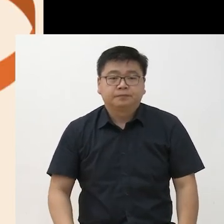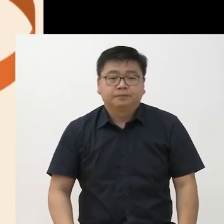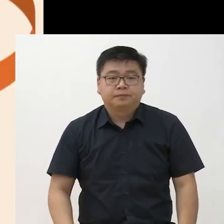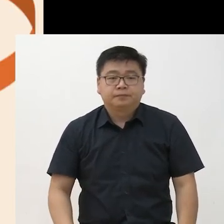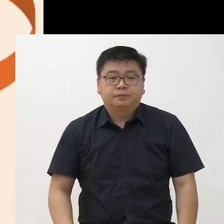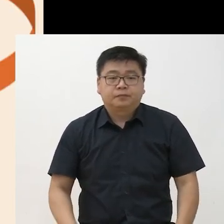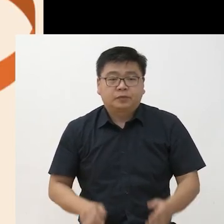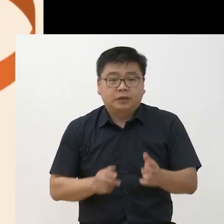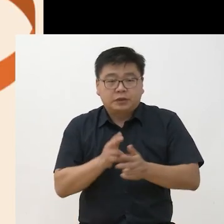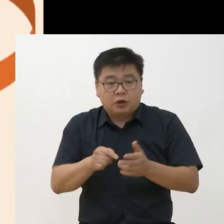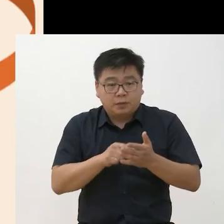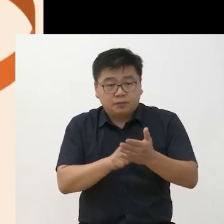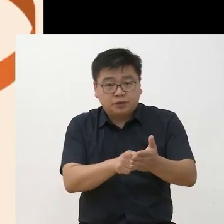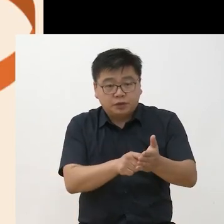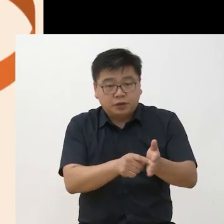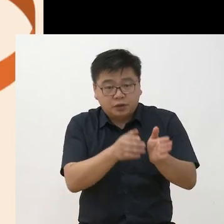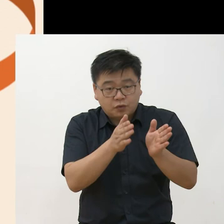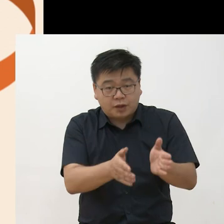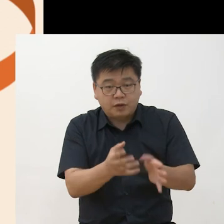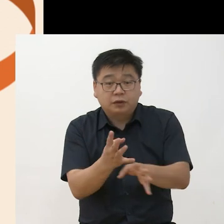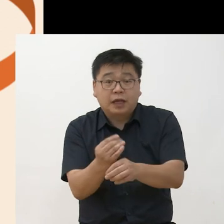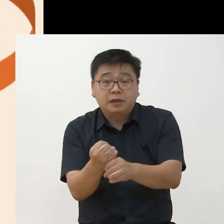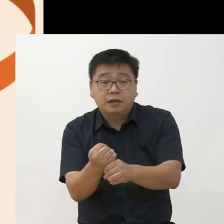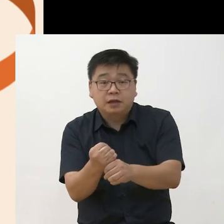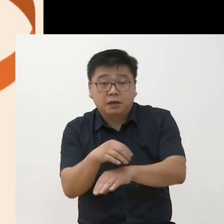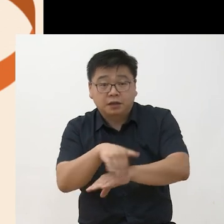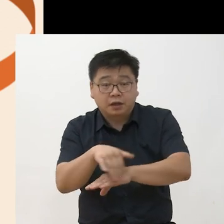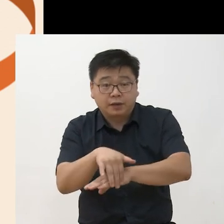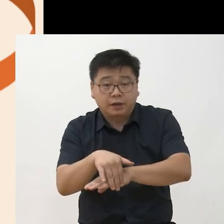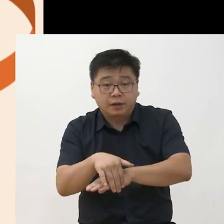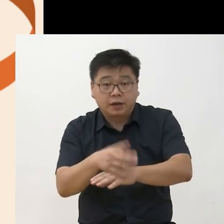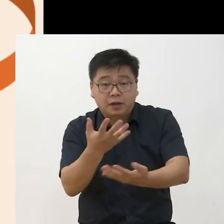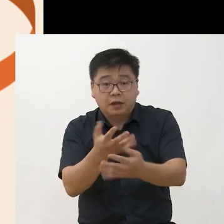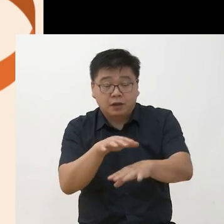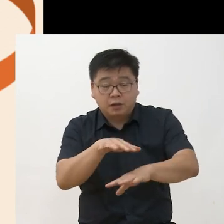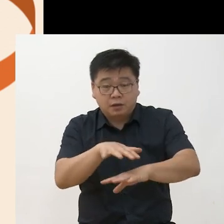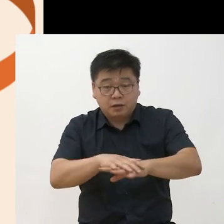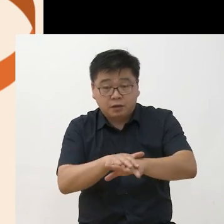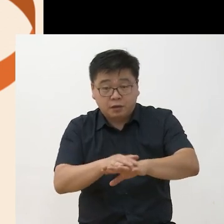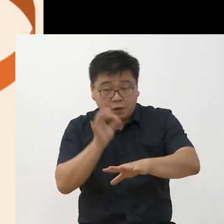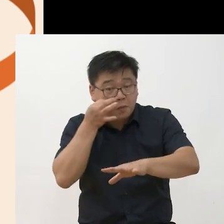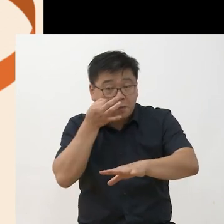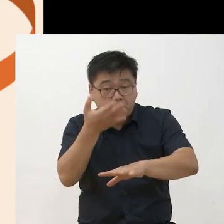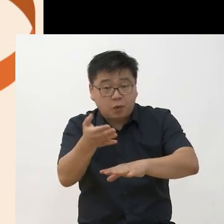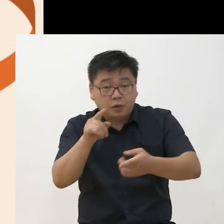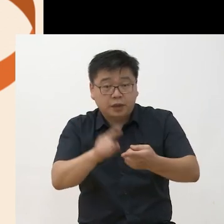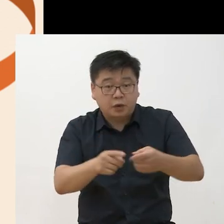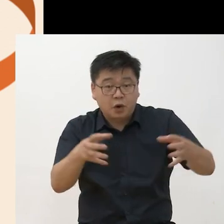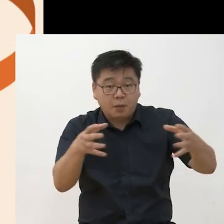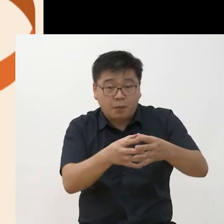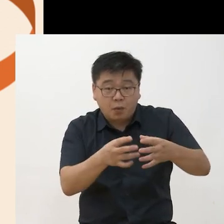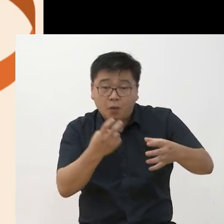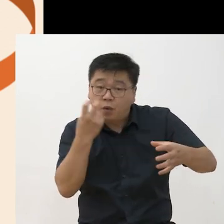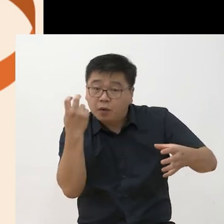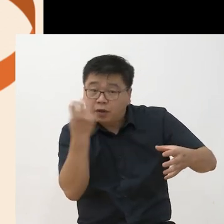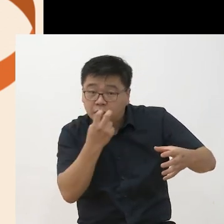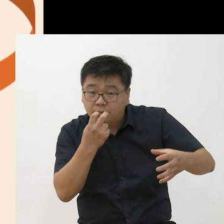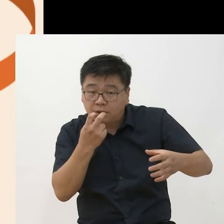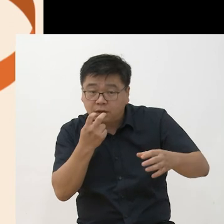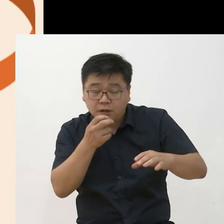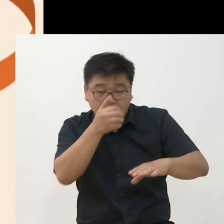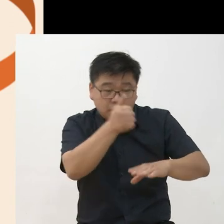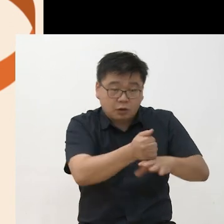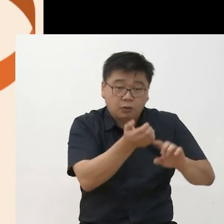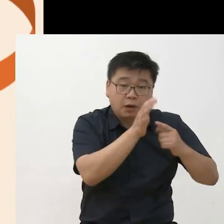다음은 사업 추진 절차와 일정입니다. 자료에 보이는 바와 같이 공모, 심의, 결과